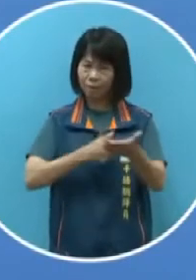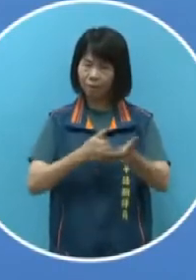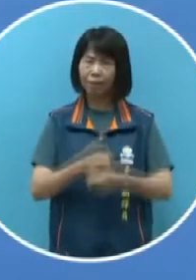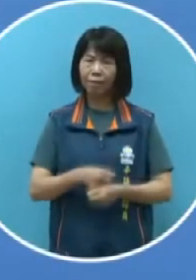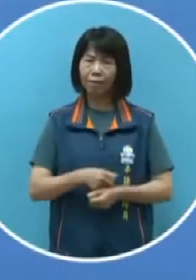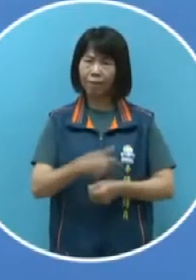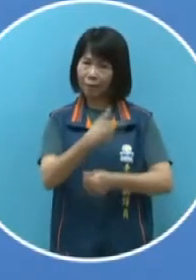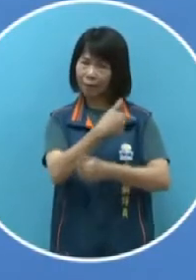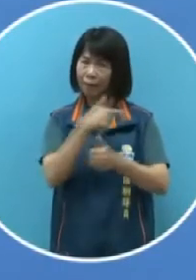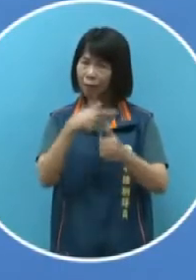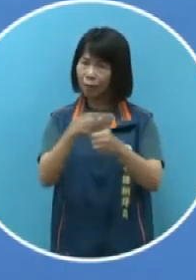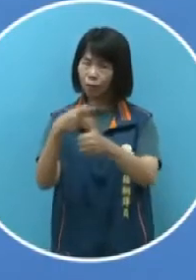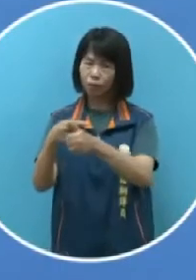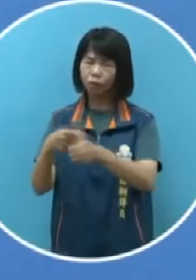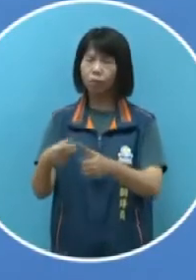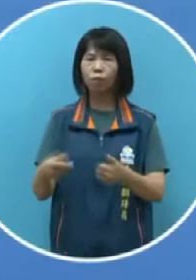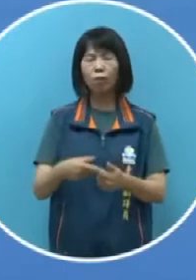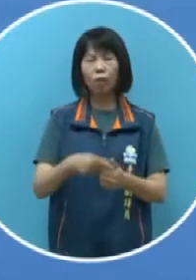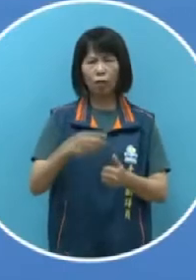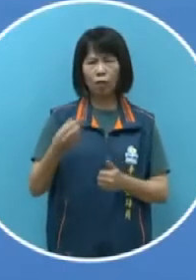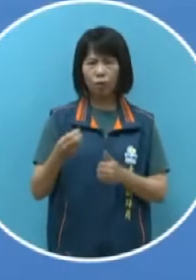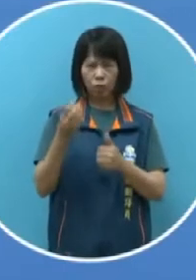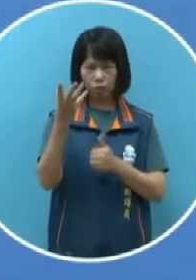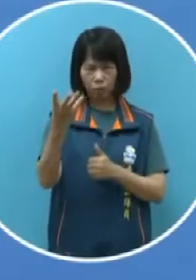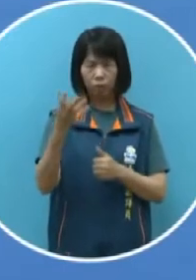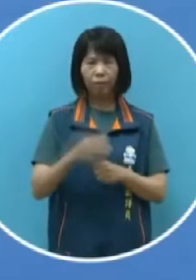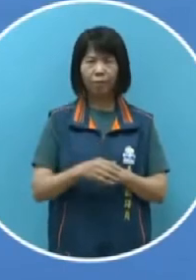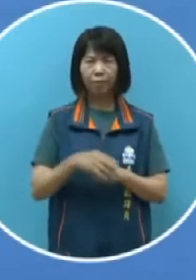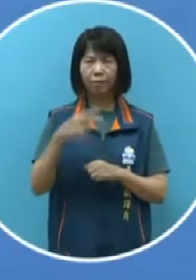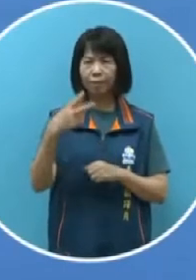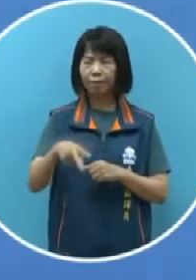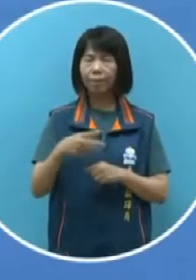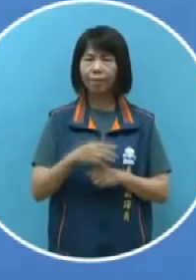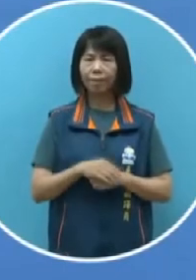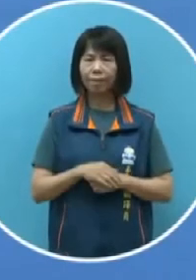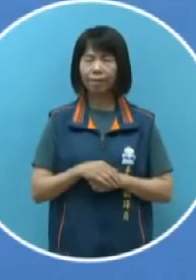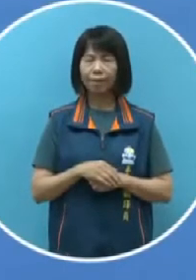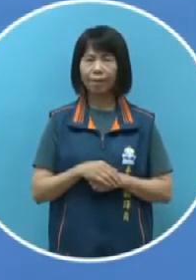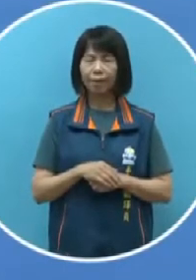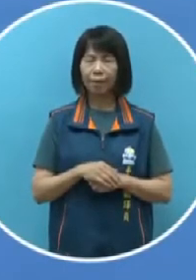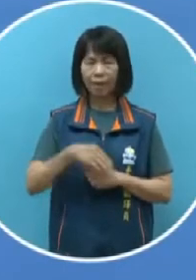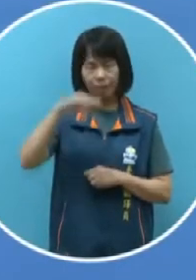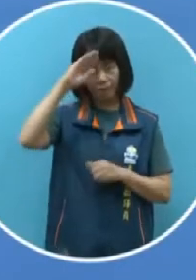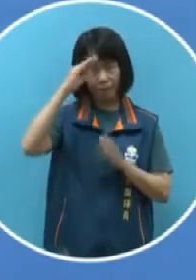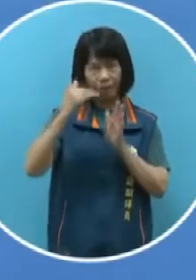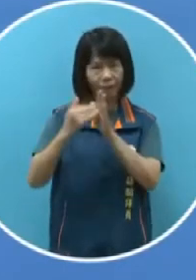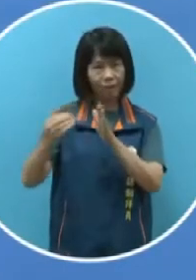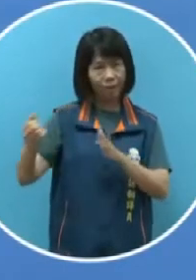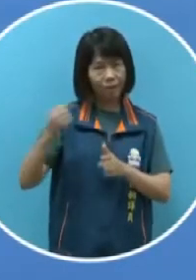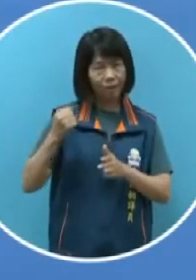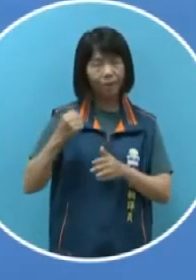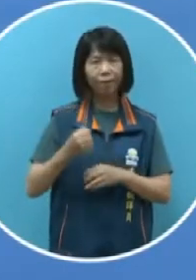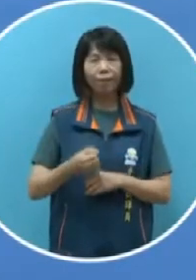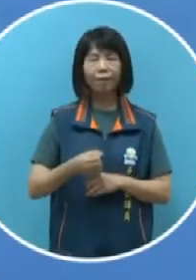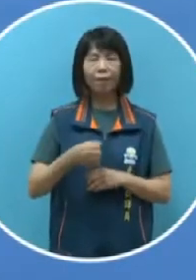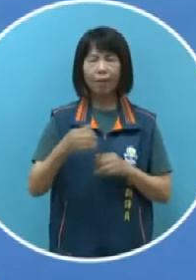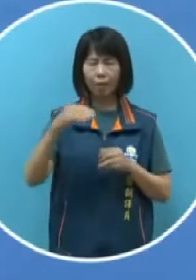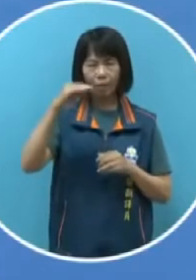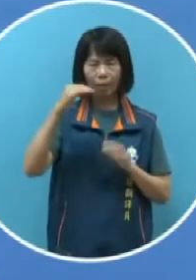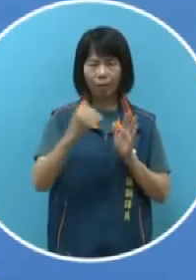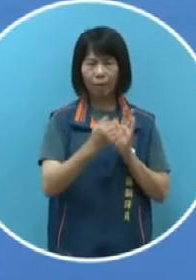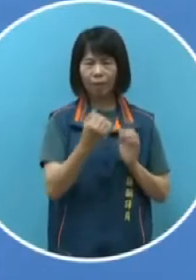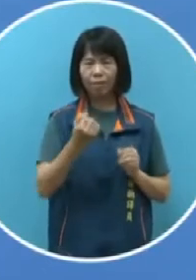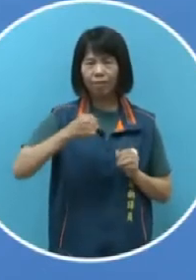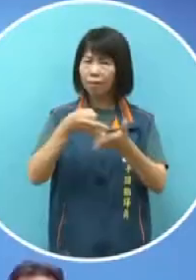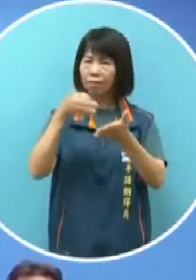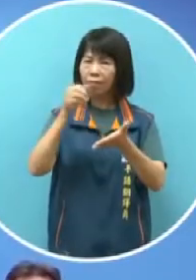苗能够普及率能够高，以及这样子我们的抵抗力，我们相信的抵抗力还有防御能力才